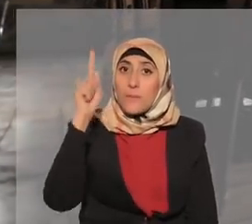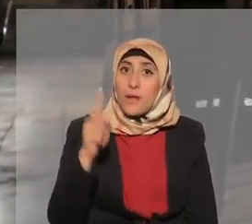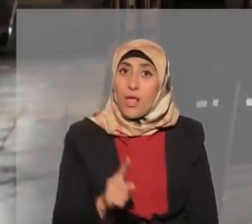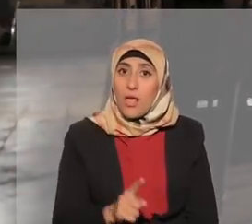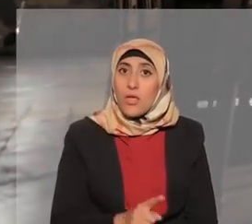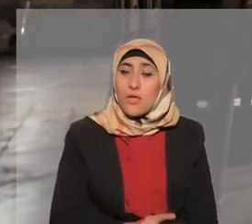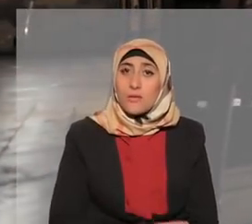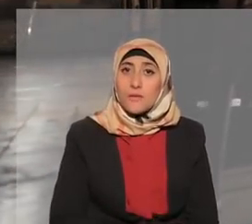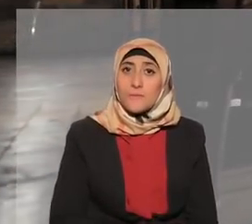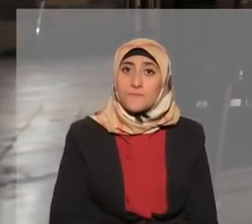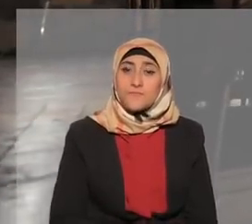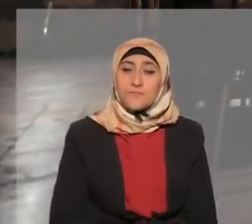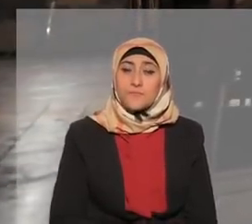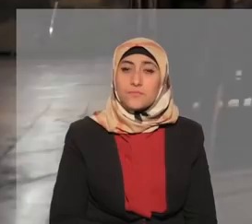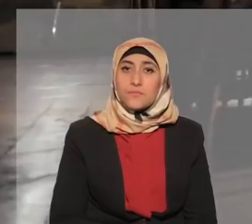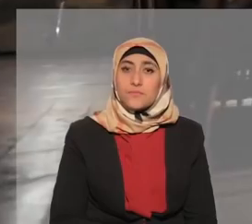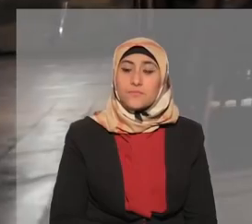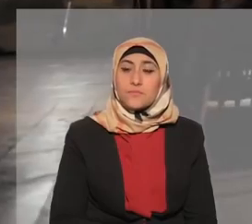الله؟